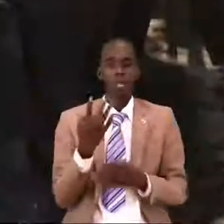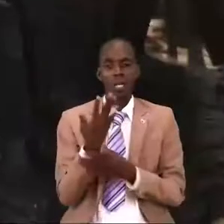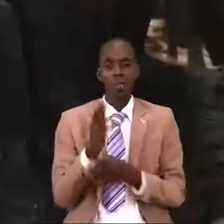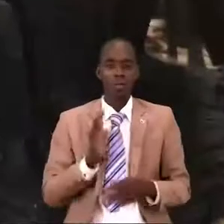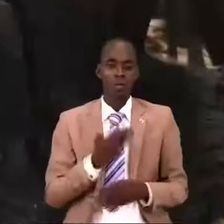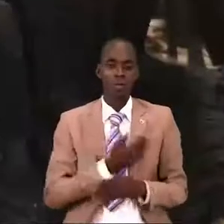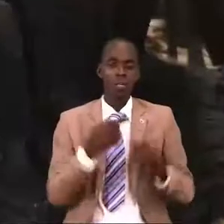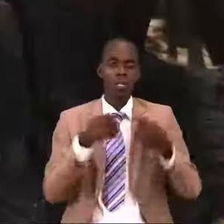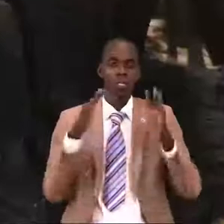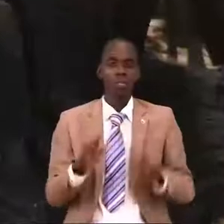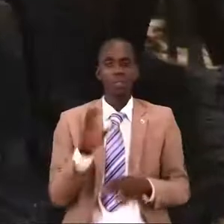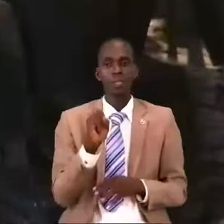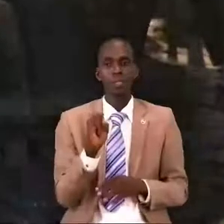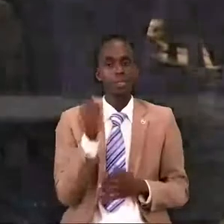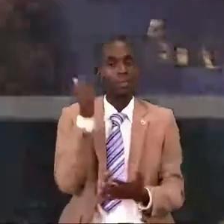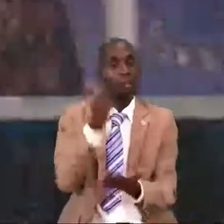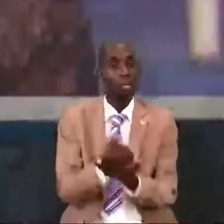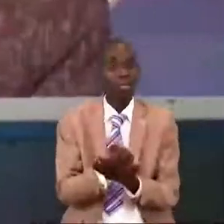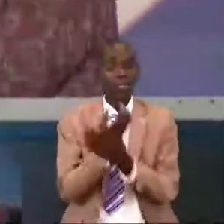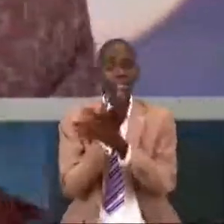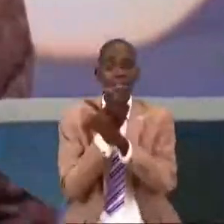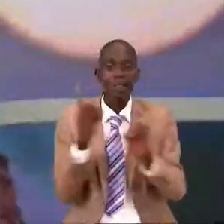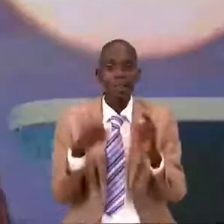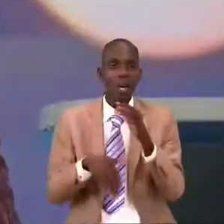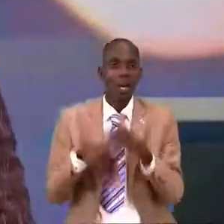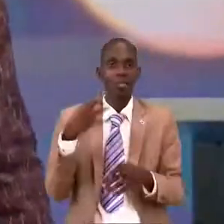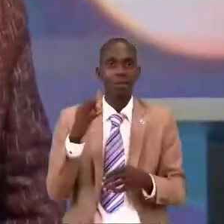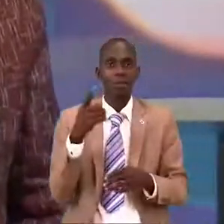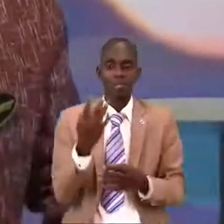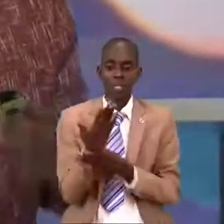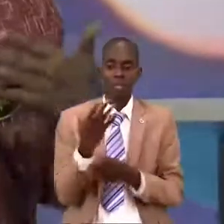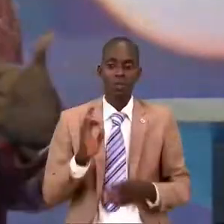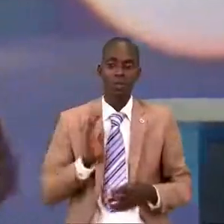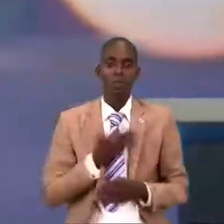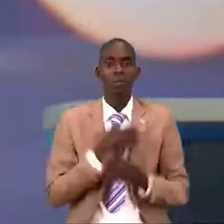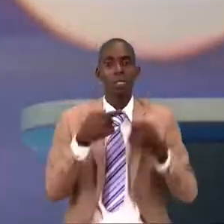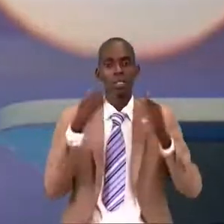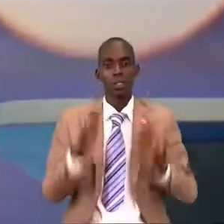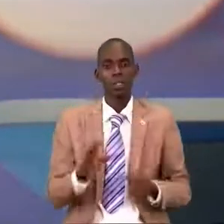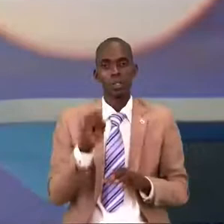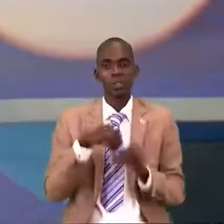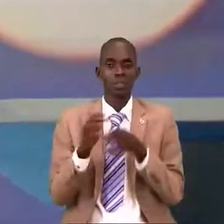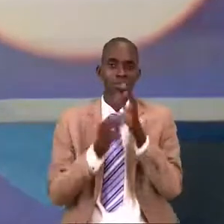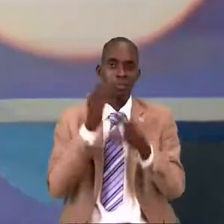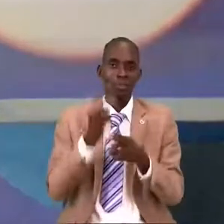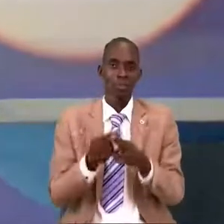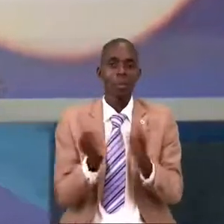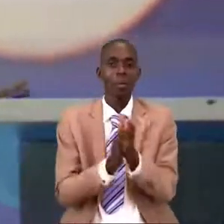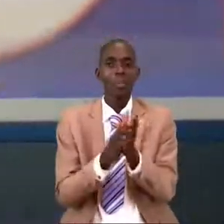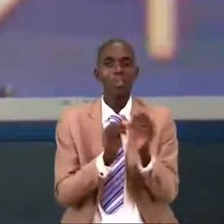ennemis. Gloire à Dieu. Il y a des ennemis extérieurs, il y a des